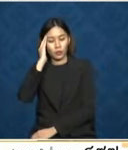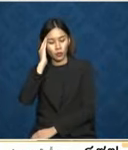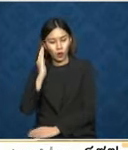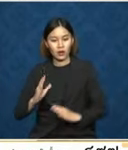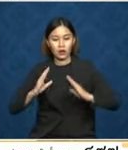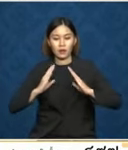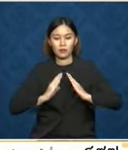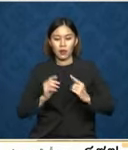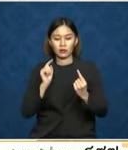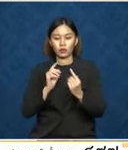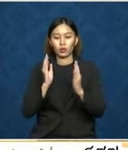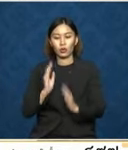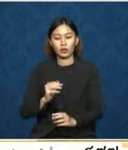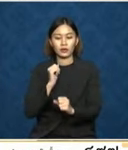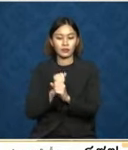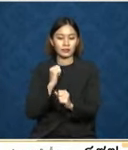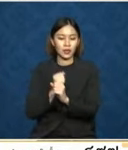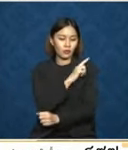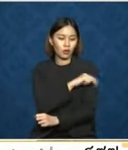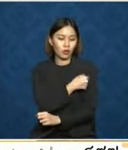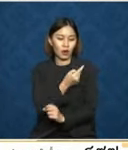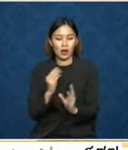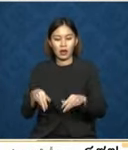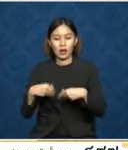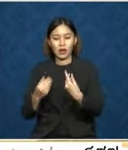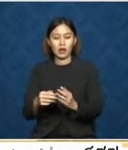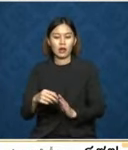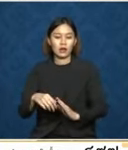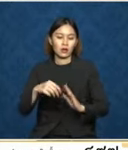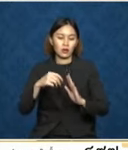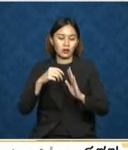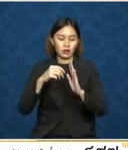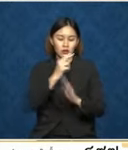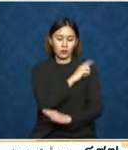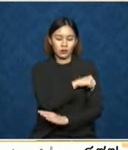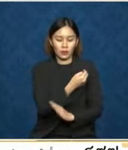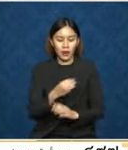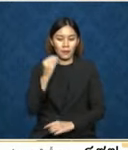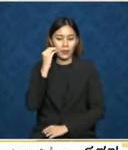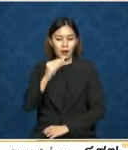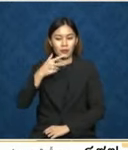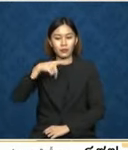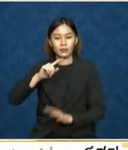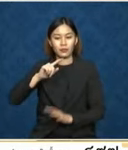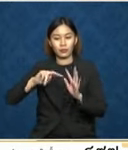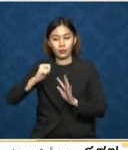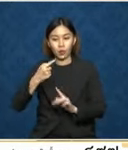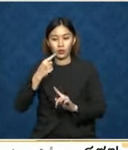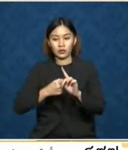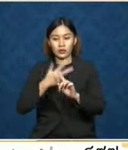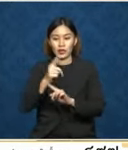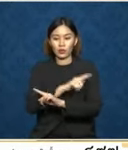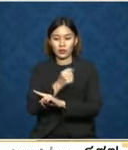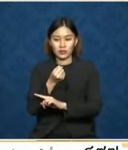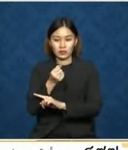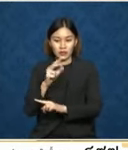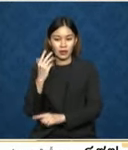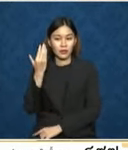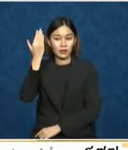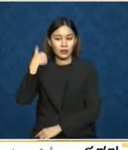บุคลากรทางการแพทย์ให้กับโรงพยาบาลบ้านโป่งด้วยครับเนื่องจากวันที่ 13มีนาคมที่ผ่านมาท่านพลเอกประยุทธ์